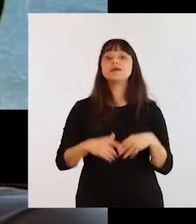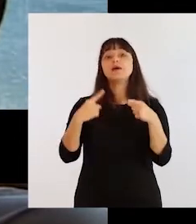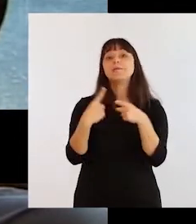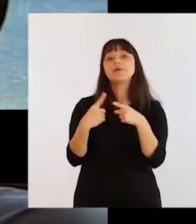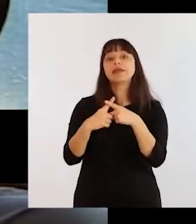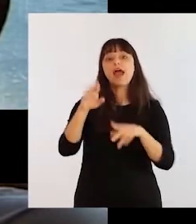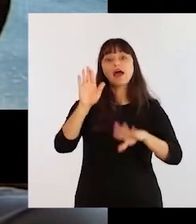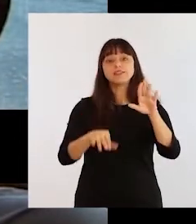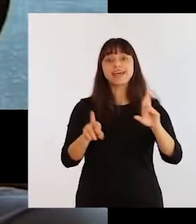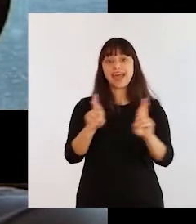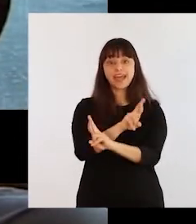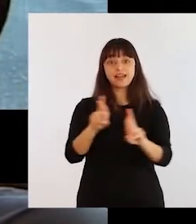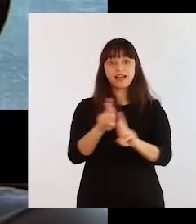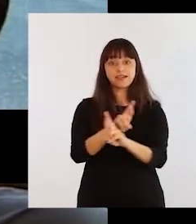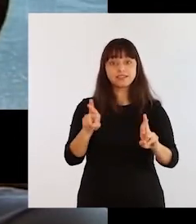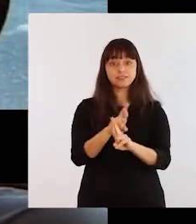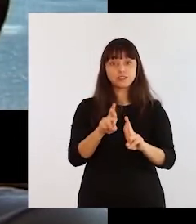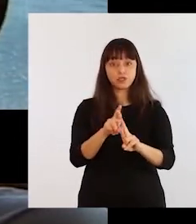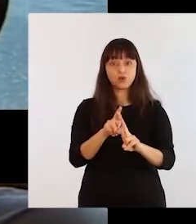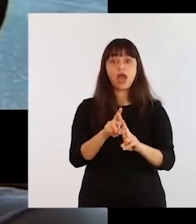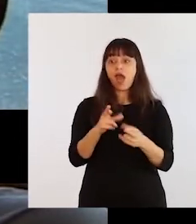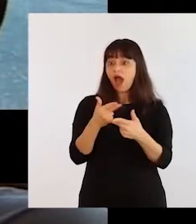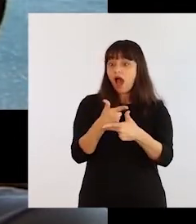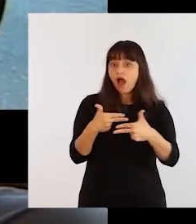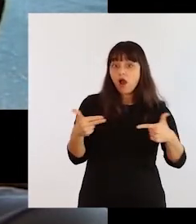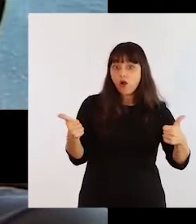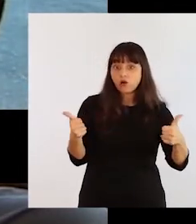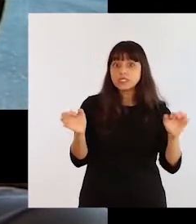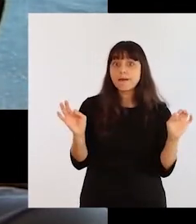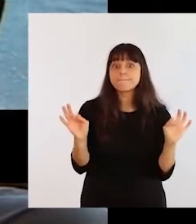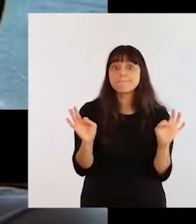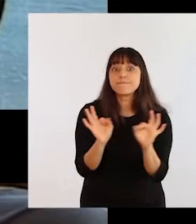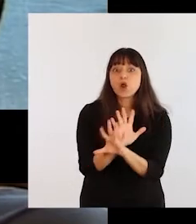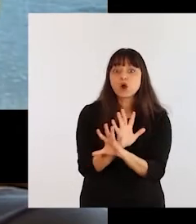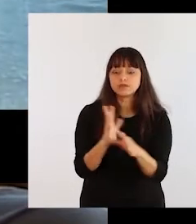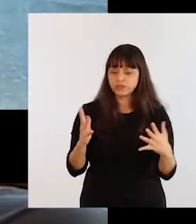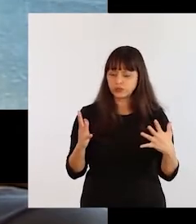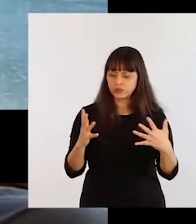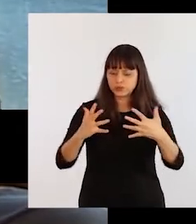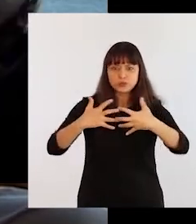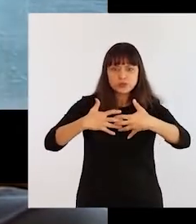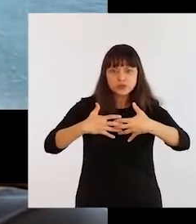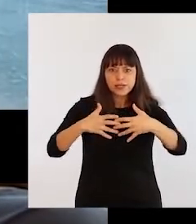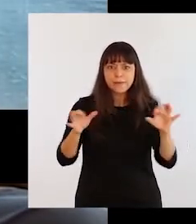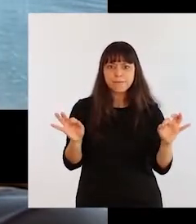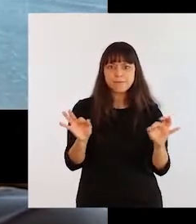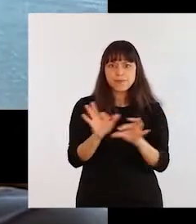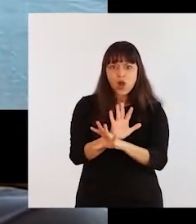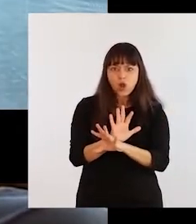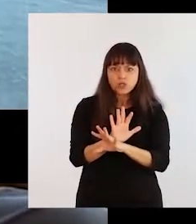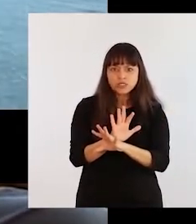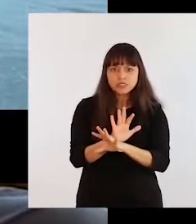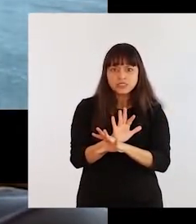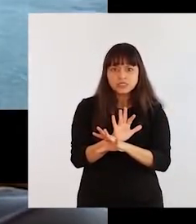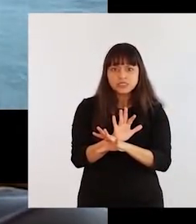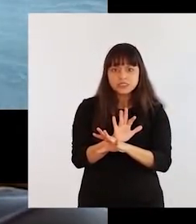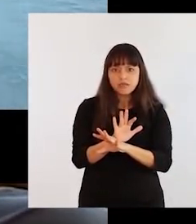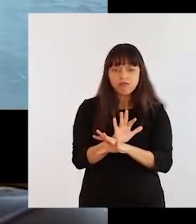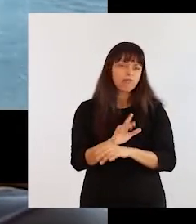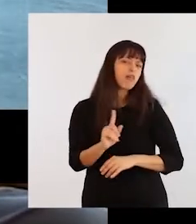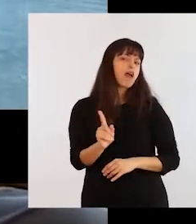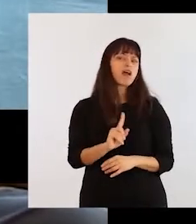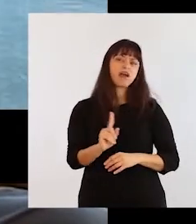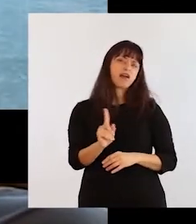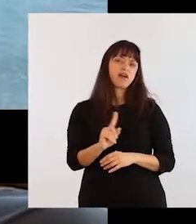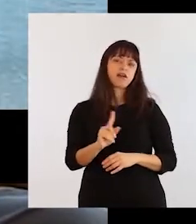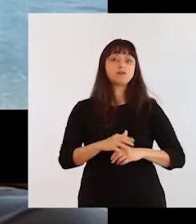que la relation, dans la relation, les éléments ne se confondent pas comme ça, ne